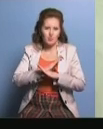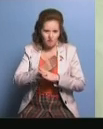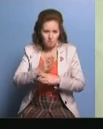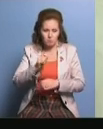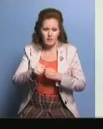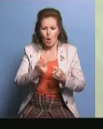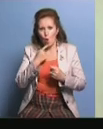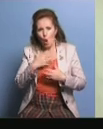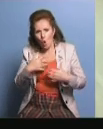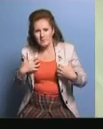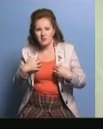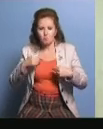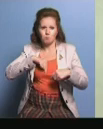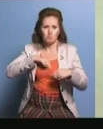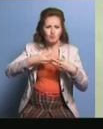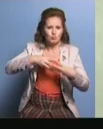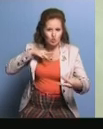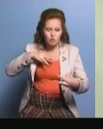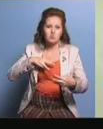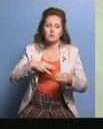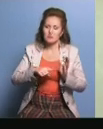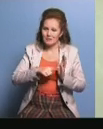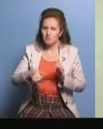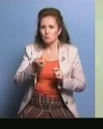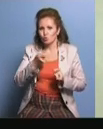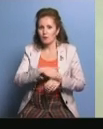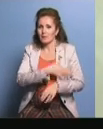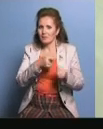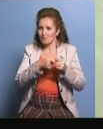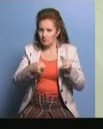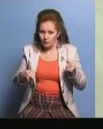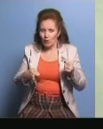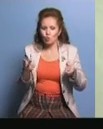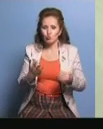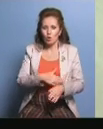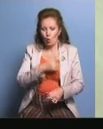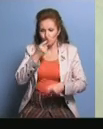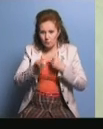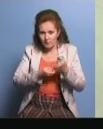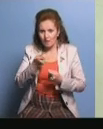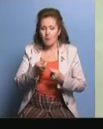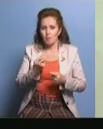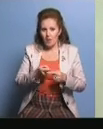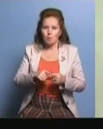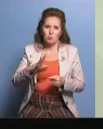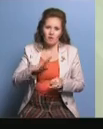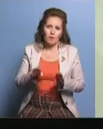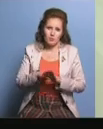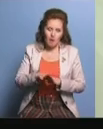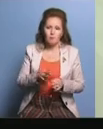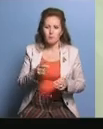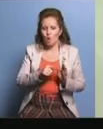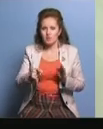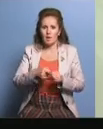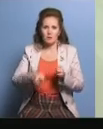кости либо мышцы, то процесс более длительный. Тут нужно дольше лизировать, дольше выделять ДНК. И поэтому бывает так, что процесс затягивается на несколько